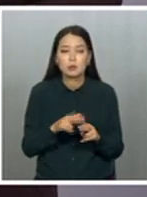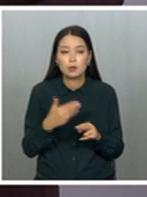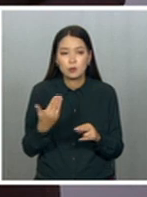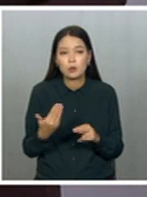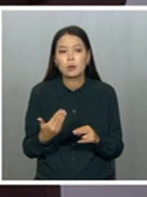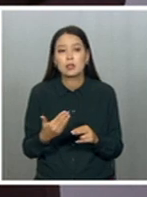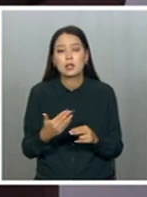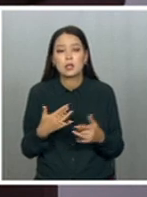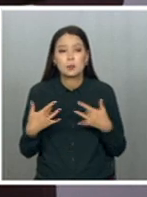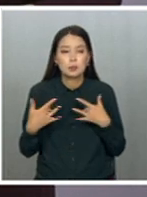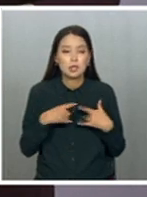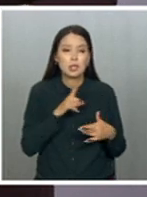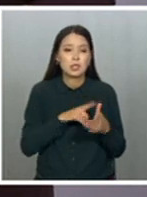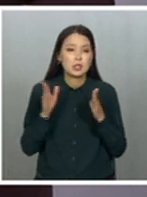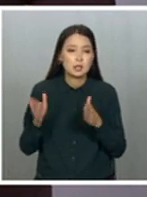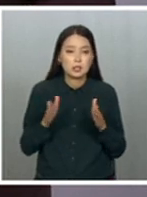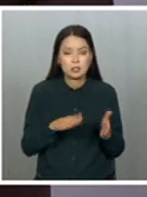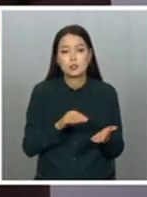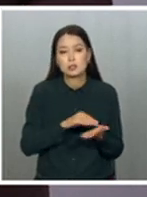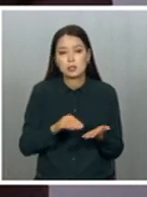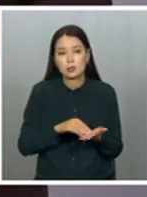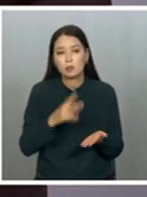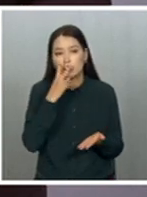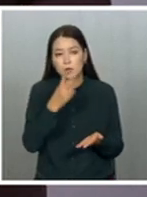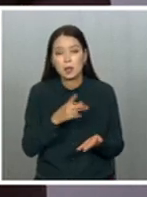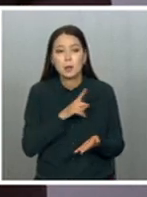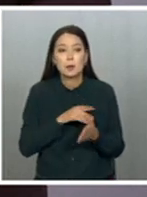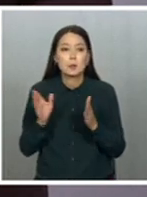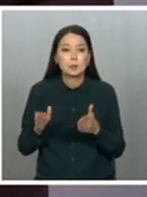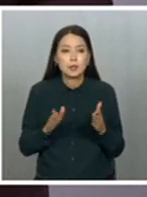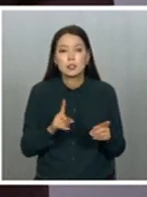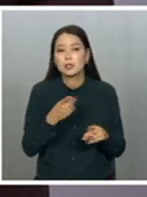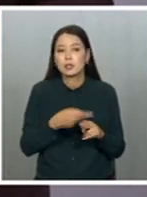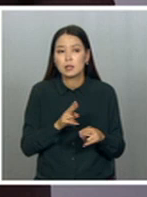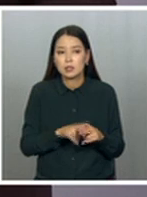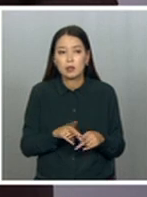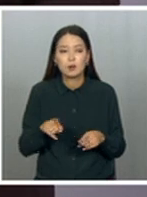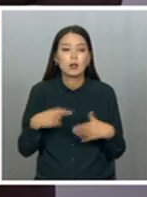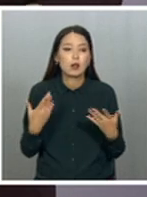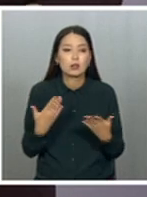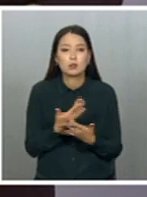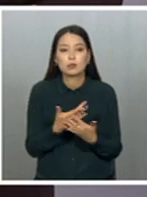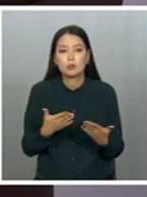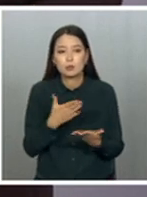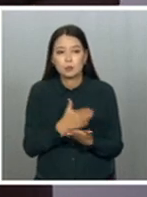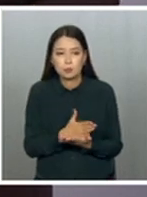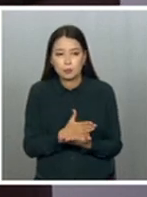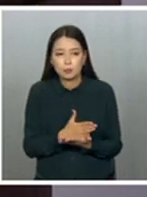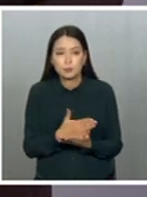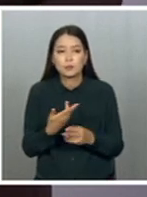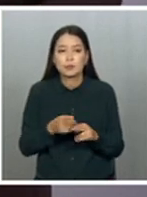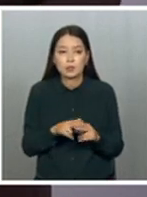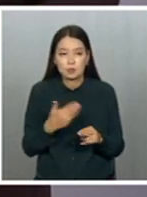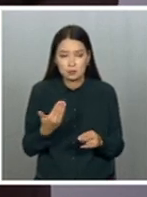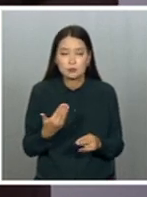кейіпкерлерге мінездеу жасап көрейік. Мінездеу дегеніміз не? Оның қандай түрлері бар? Шолу